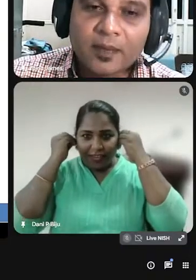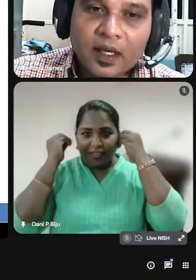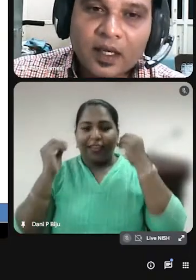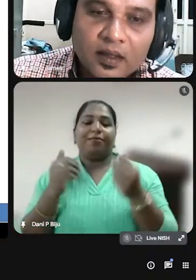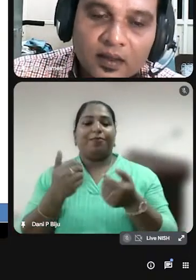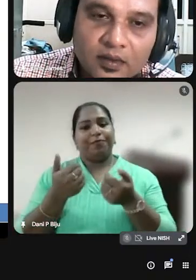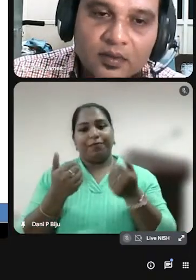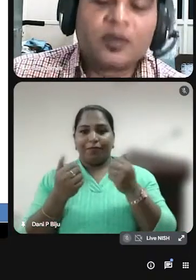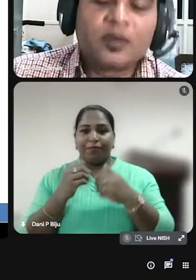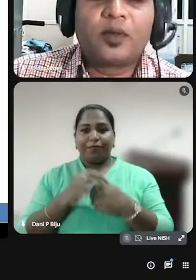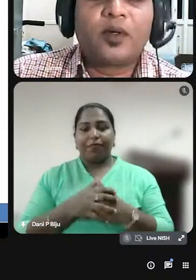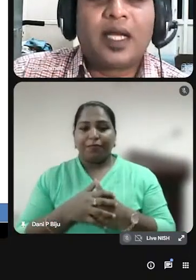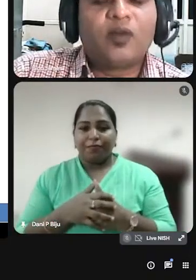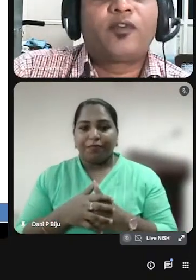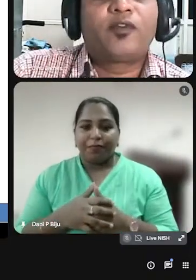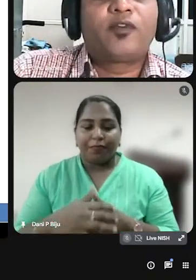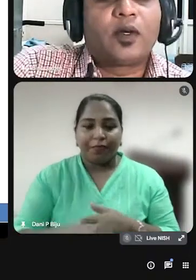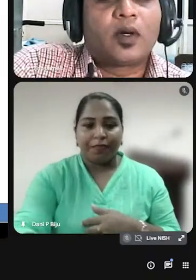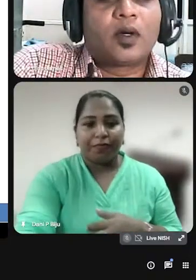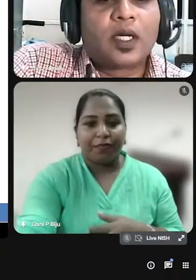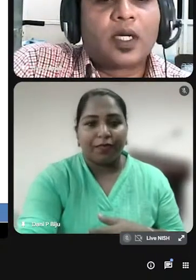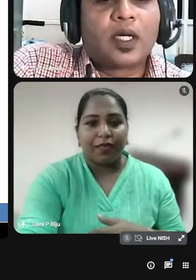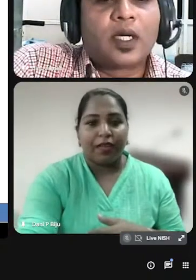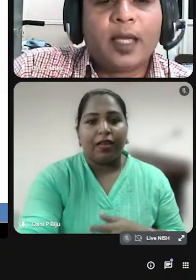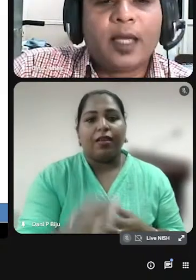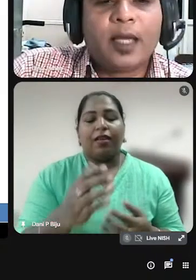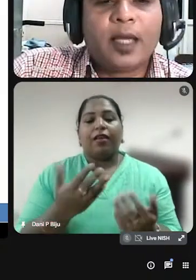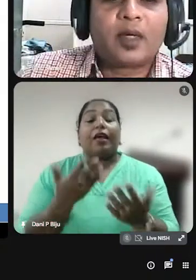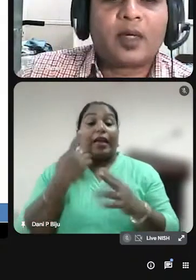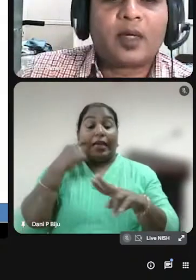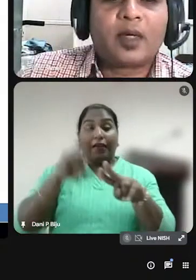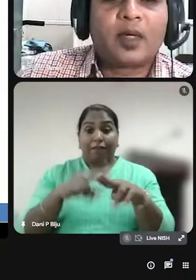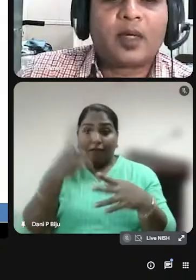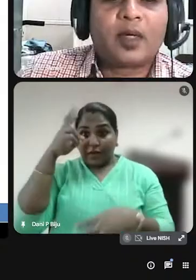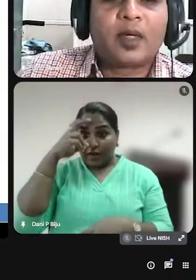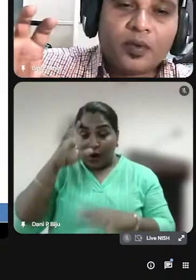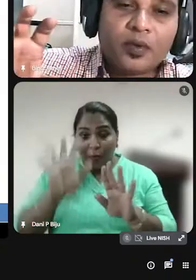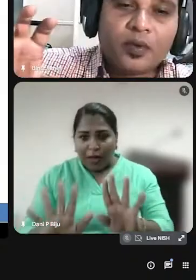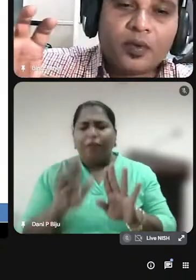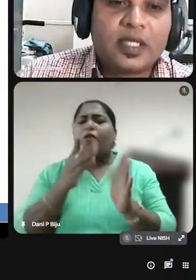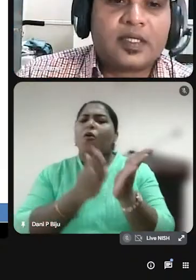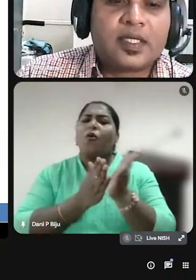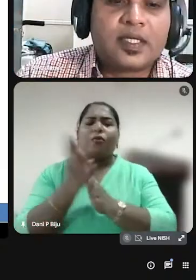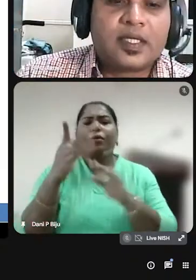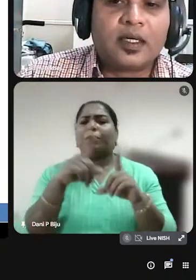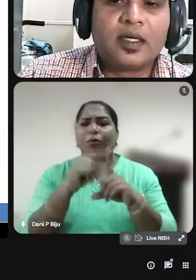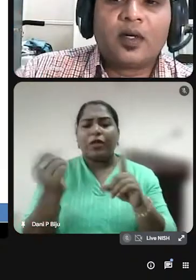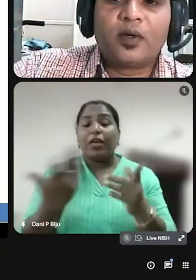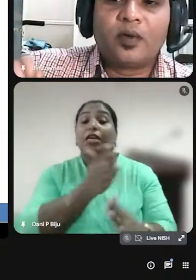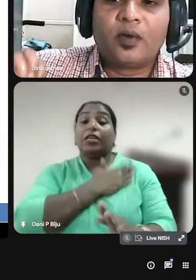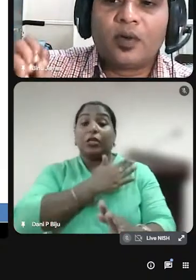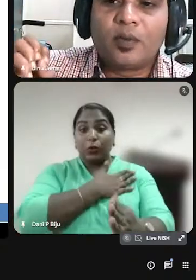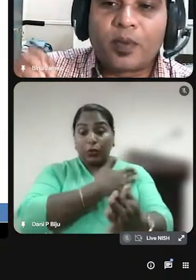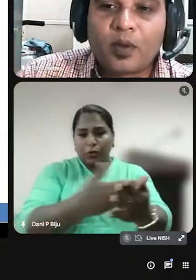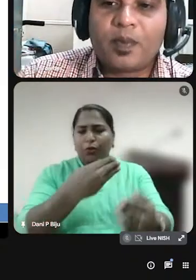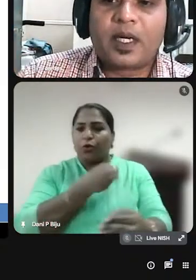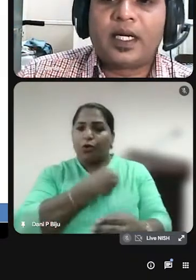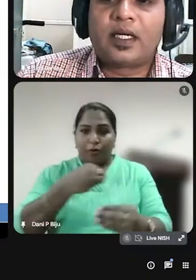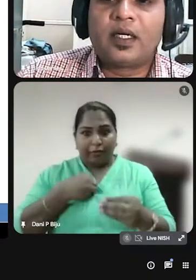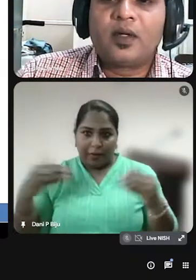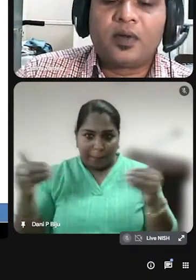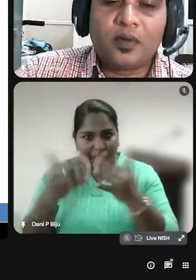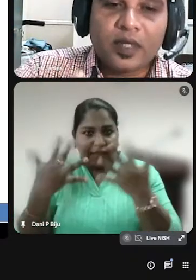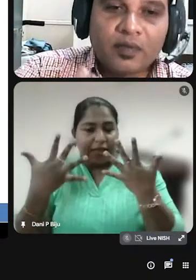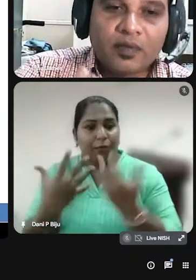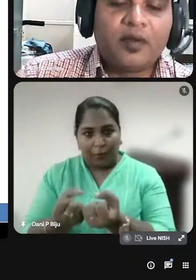അങ്ങനെ ഒരു ഡൗട്ട്ഫുൾ ആയിട്ടുണ്ടെന്നുണ്ടെങ്കിൽ എപ്പോഴും നമ്മൾ അതിനെ ഒരു ന്യൂറോളജിസ്റ്റിനെ കണ്ട് ഒരു